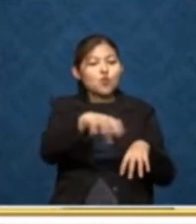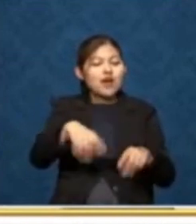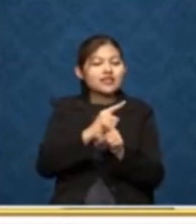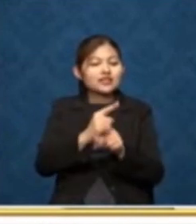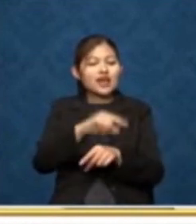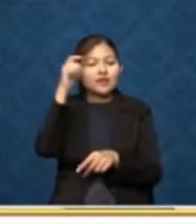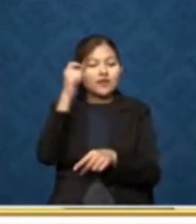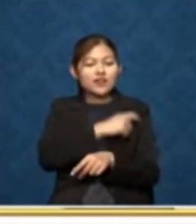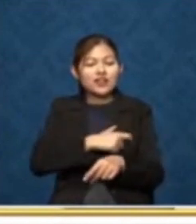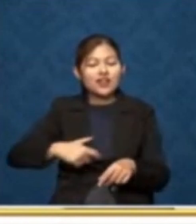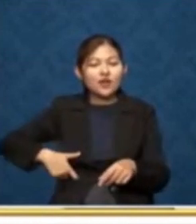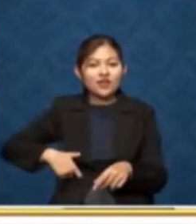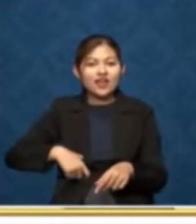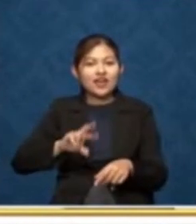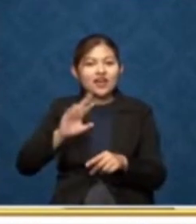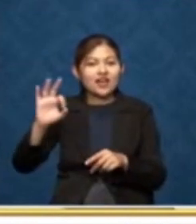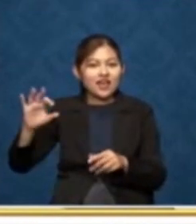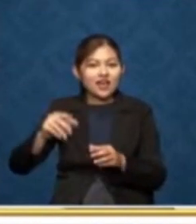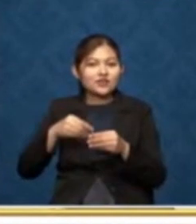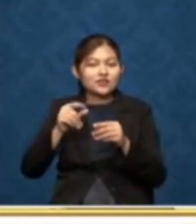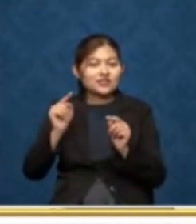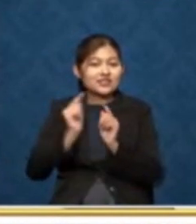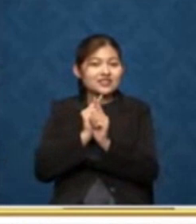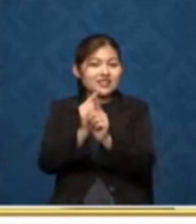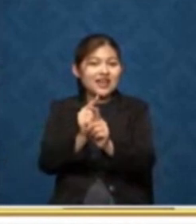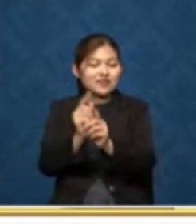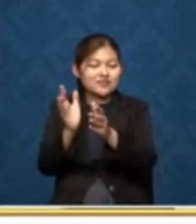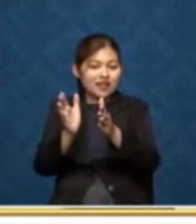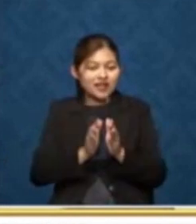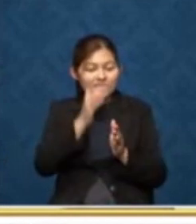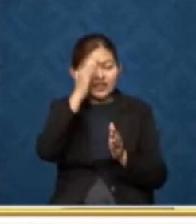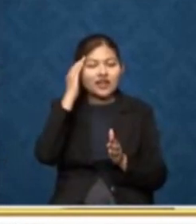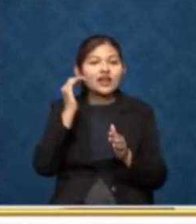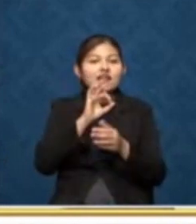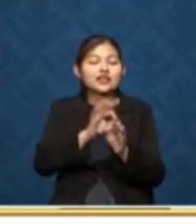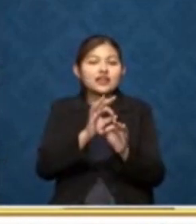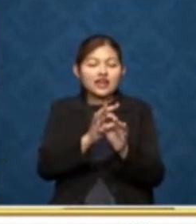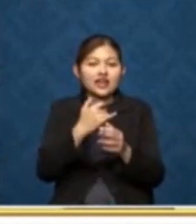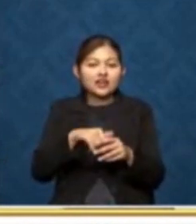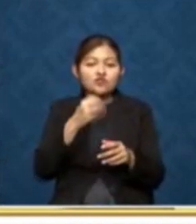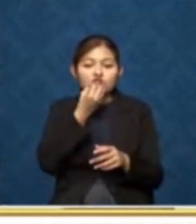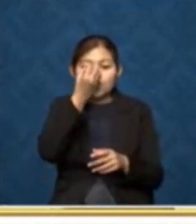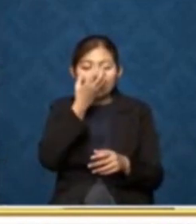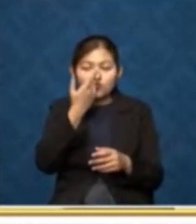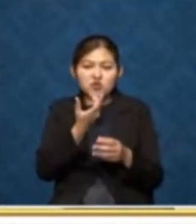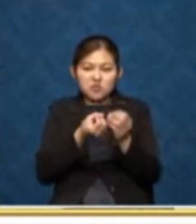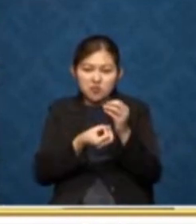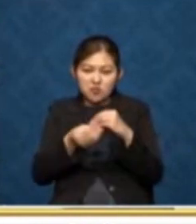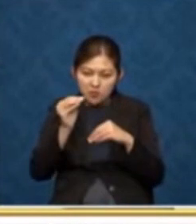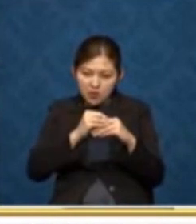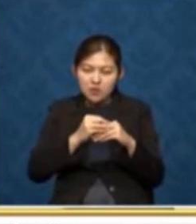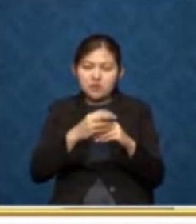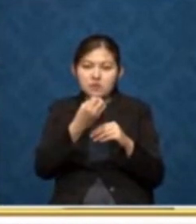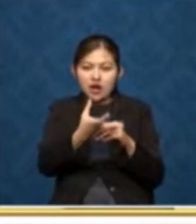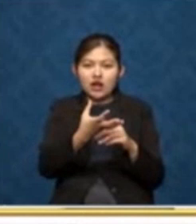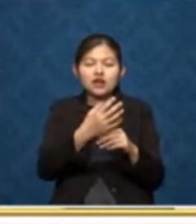และธนาคารนี้ก็ให้ดอกเบี้ยสูงประกาศให้ชาวบ้านนำเงินมาฝากโดยให้ดอกเบี้ยสูงแต่การบริหารจัด